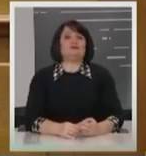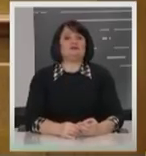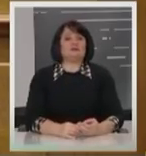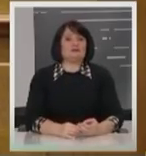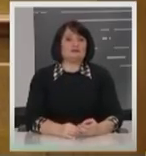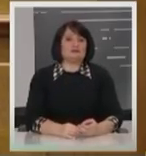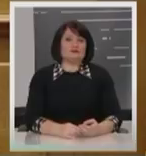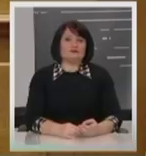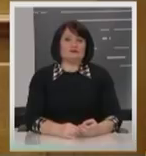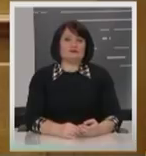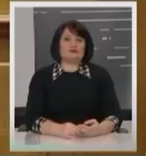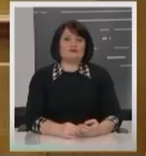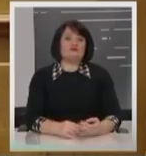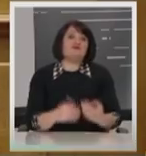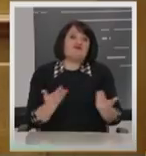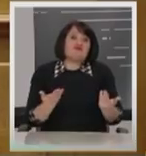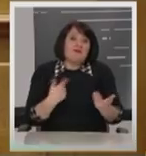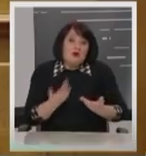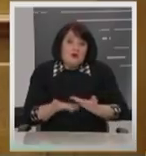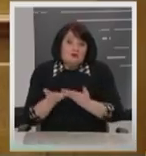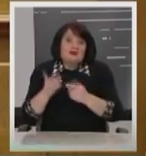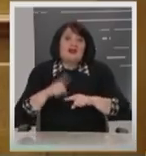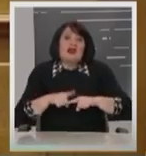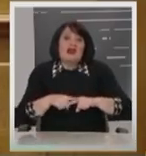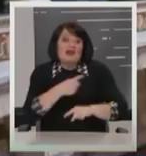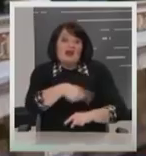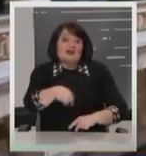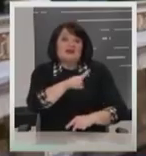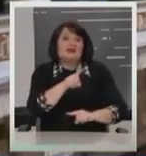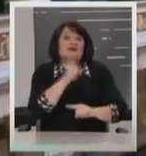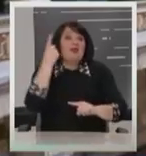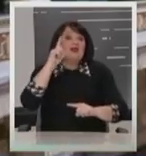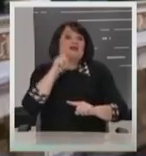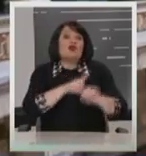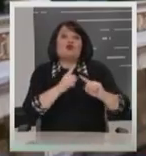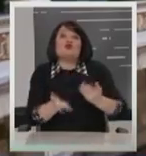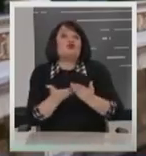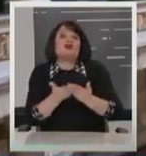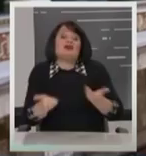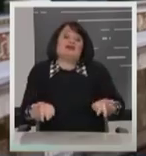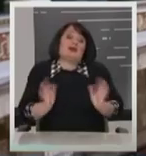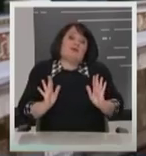Αυτά σας είπε. Εγώ με την Ελλάδα είμαι. Εσείς δεν ξέρω με ποιους είστε τελικά.